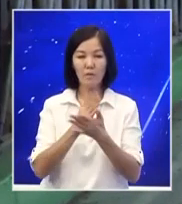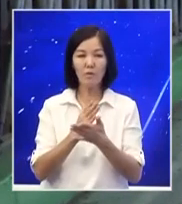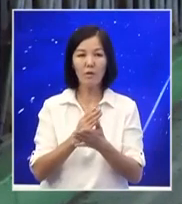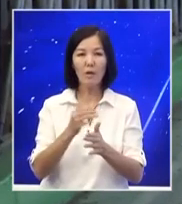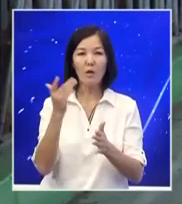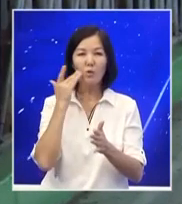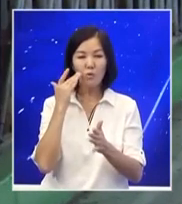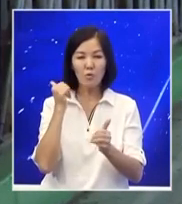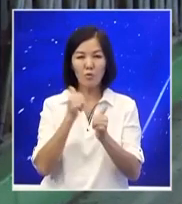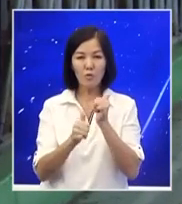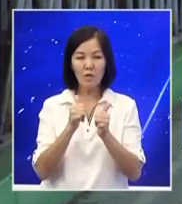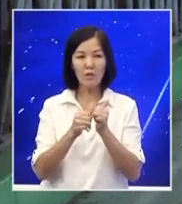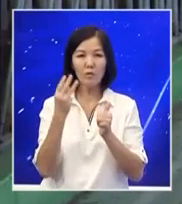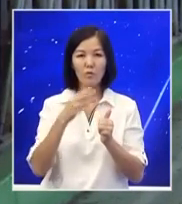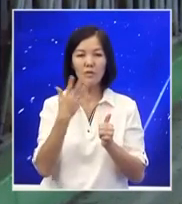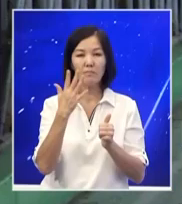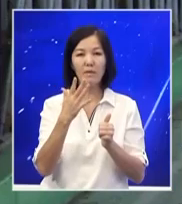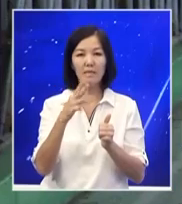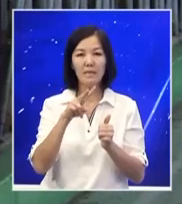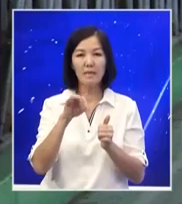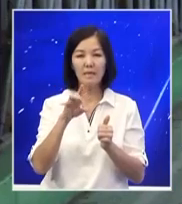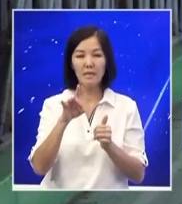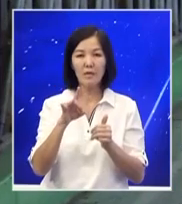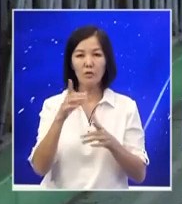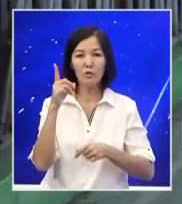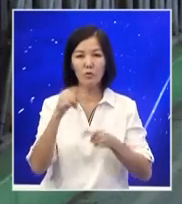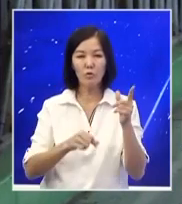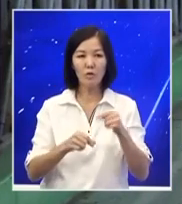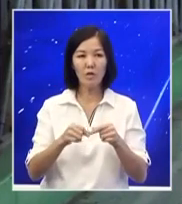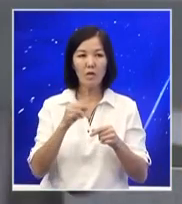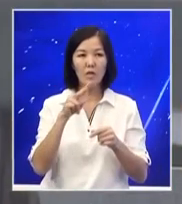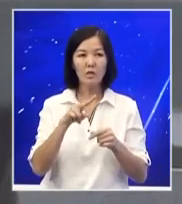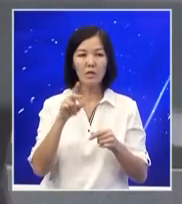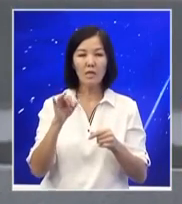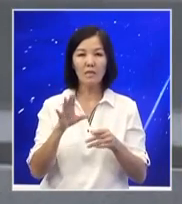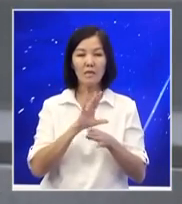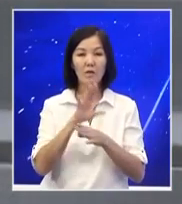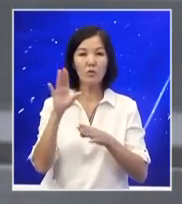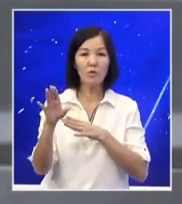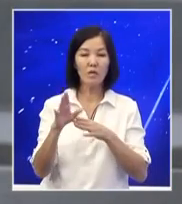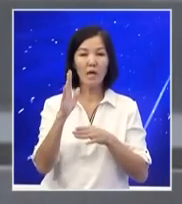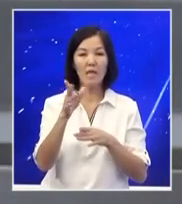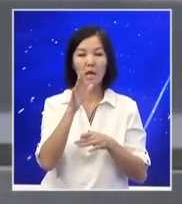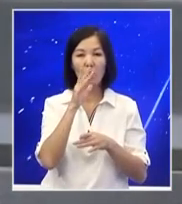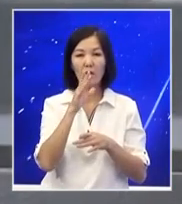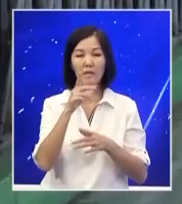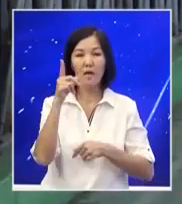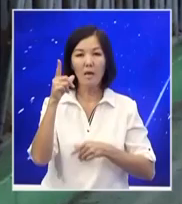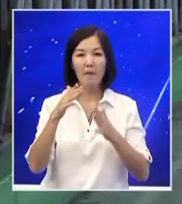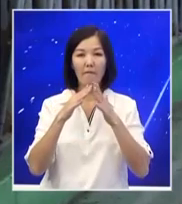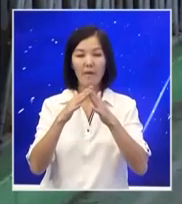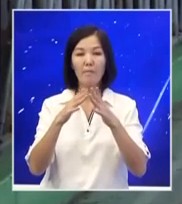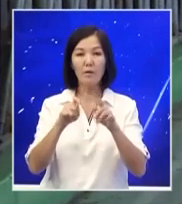күнделікті бір сиырдан 35 литр сүт сауылады. Өнімдер Талдықорған қаласындағы GLC сүт зауытына жөнелтіледі. Алдағы уақытта біз ферманы